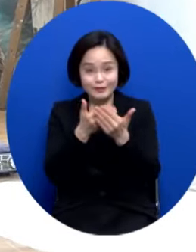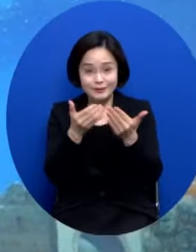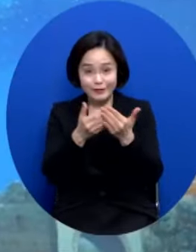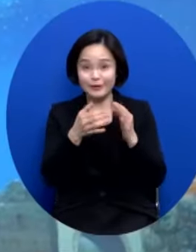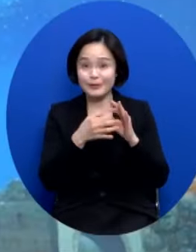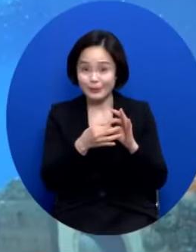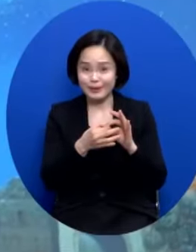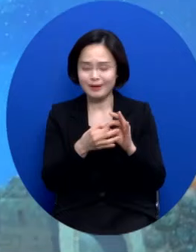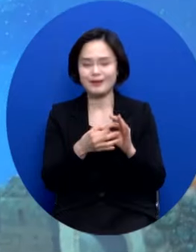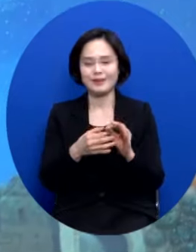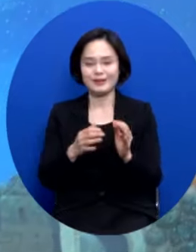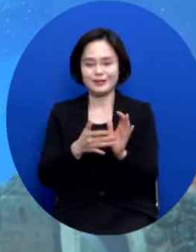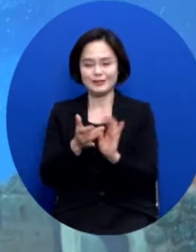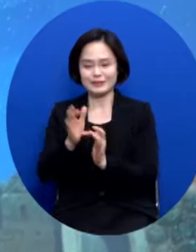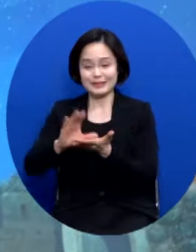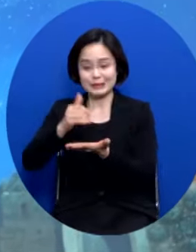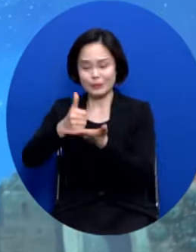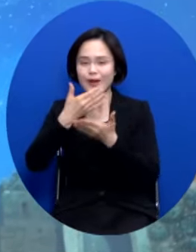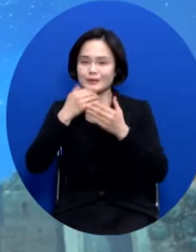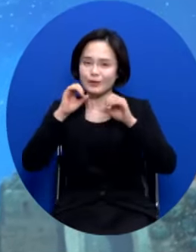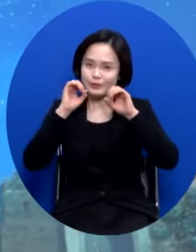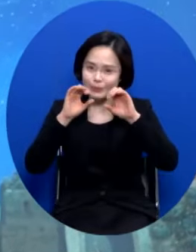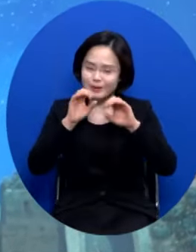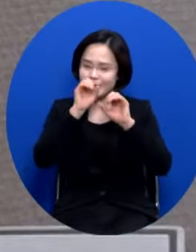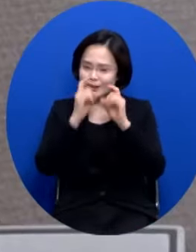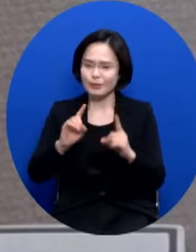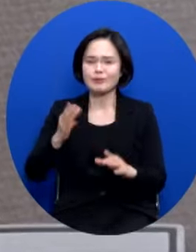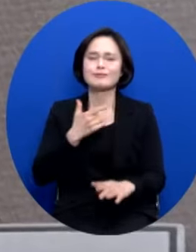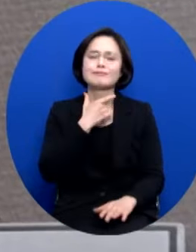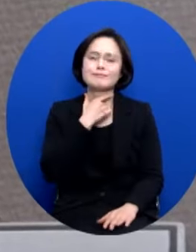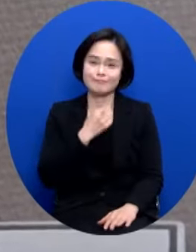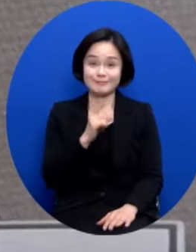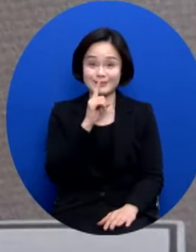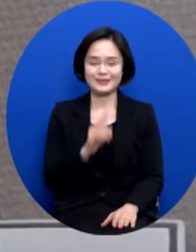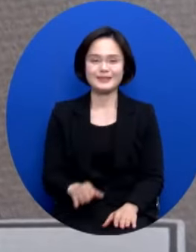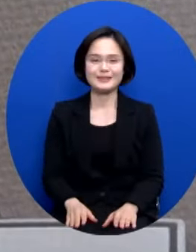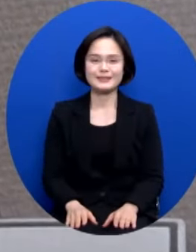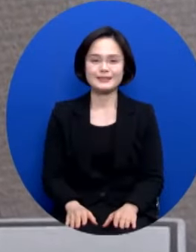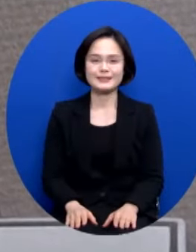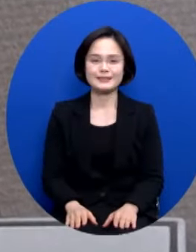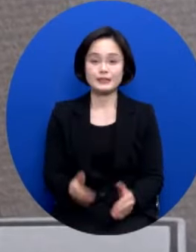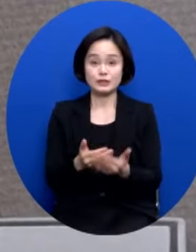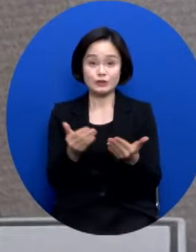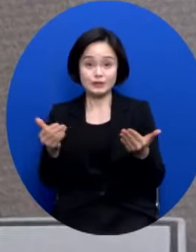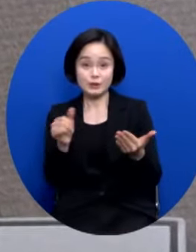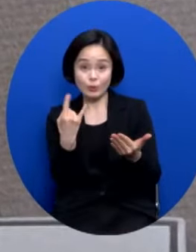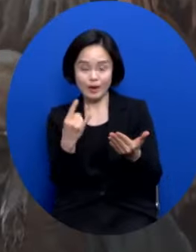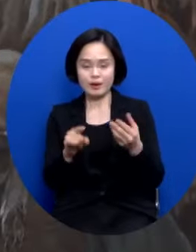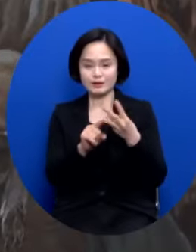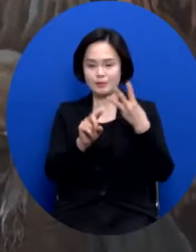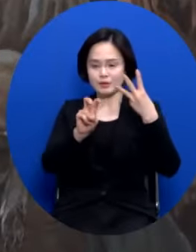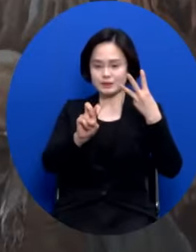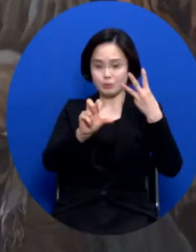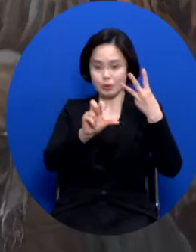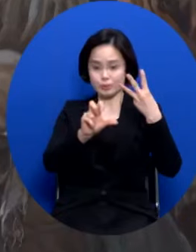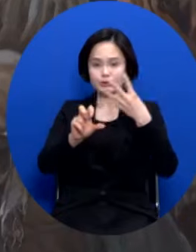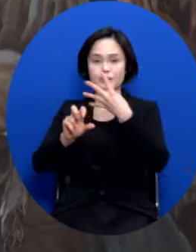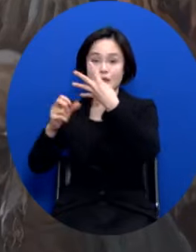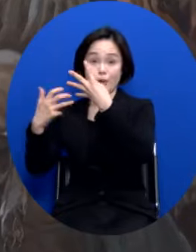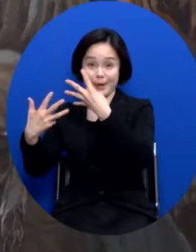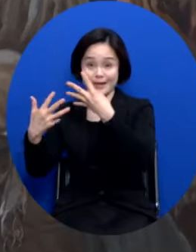예수 그리스도를 전하는 전도의 기회가 되길 바란다고 전했습니다. 전시회는 오는 25일부터 4월